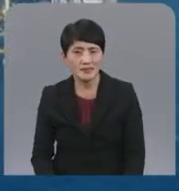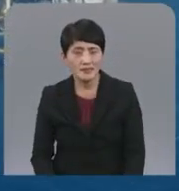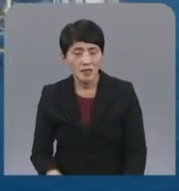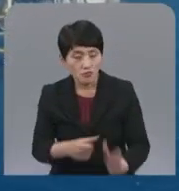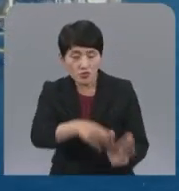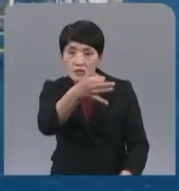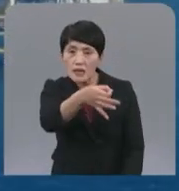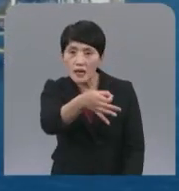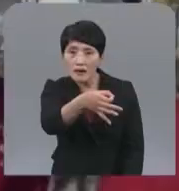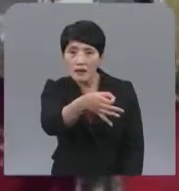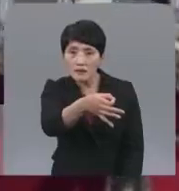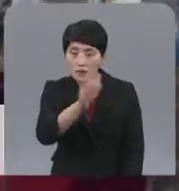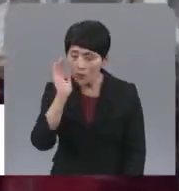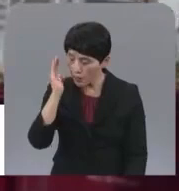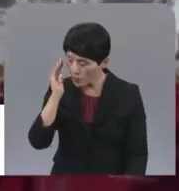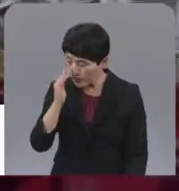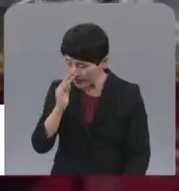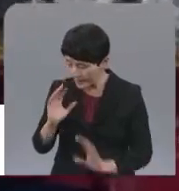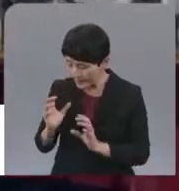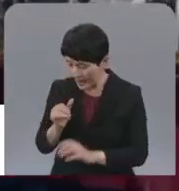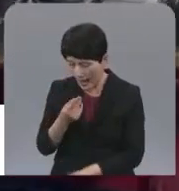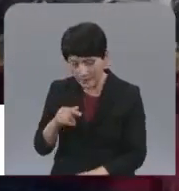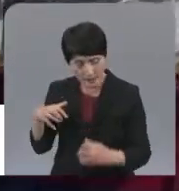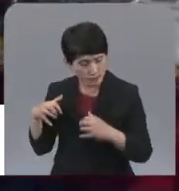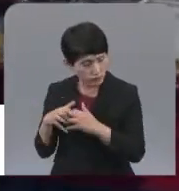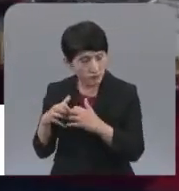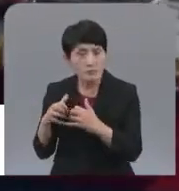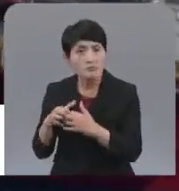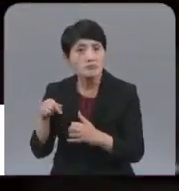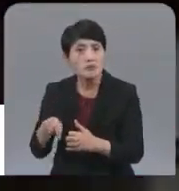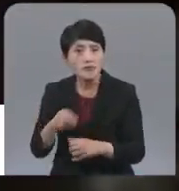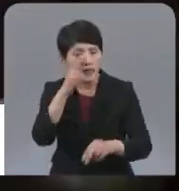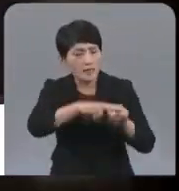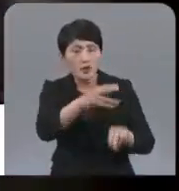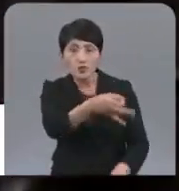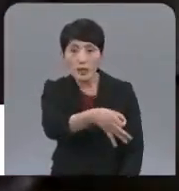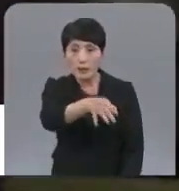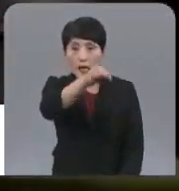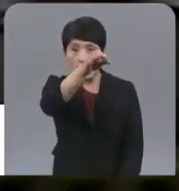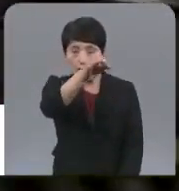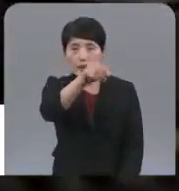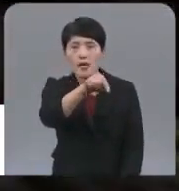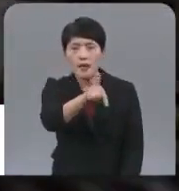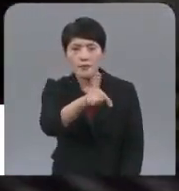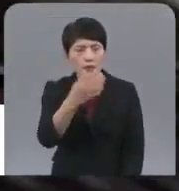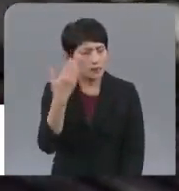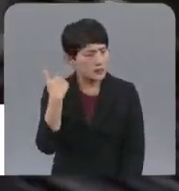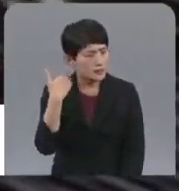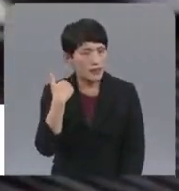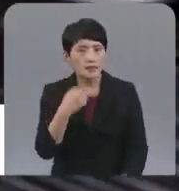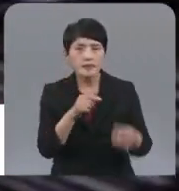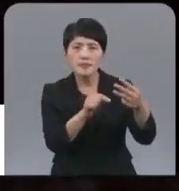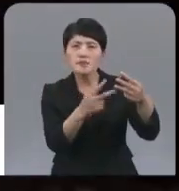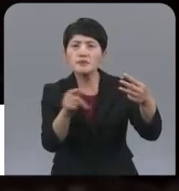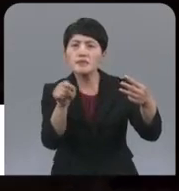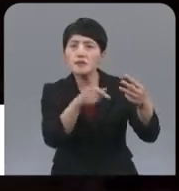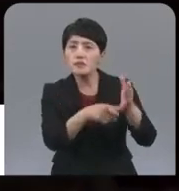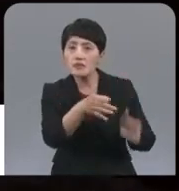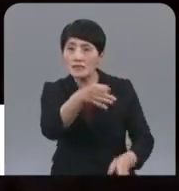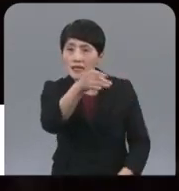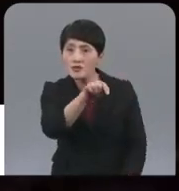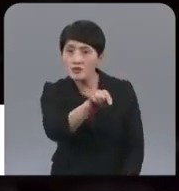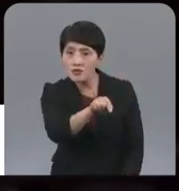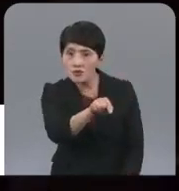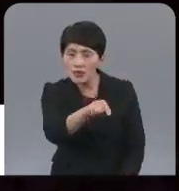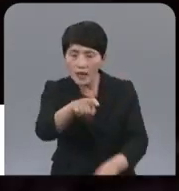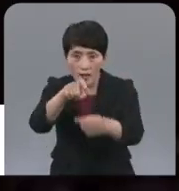定迹象，再加上地缘政治风险因素增多，当前应维持利率水平不变。央行还表示，今